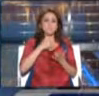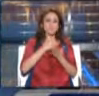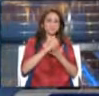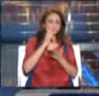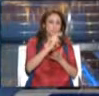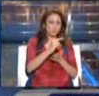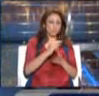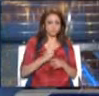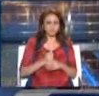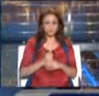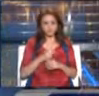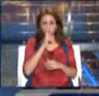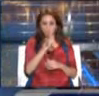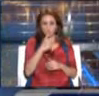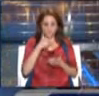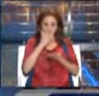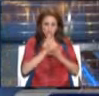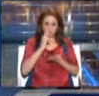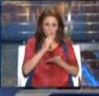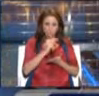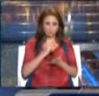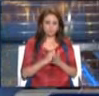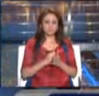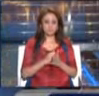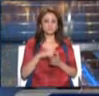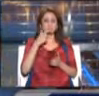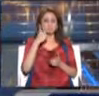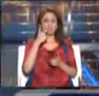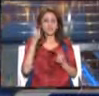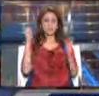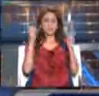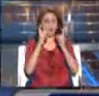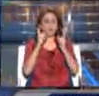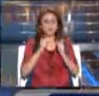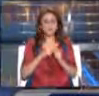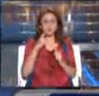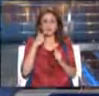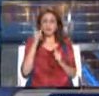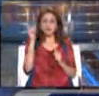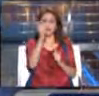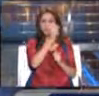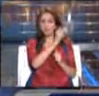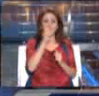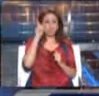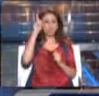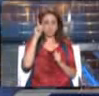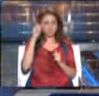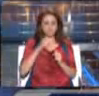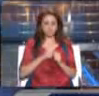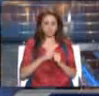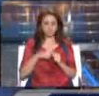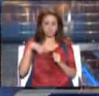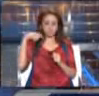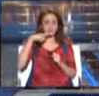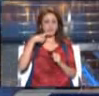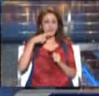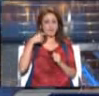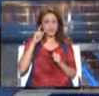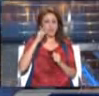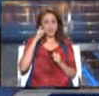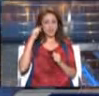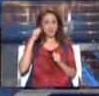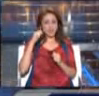للعديد من وكالات الانباء: لا يليق بالمعارضين اختلاق اتهامات باطله ضد رجال الرئاسه. صرح الدكتور ياسر